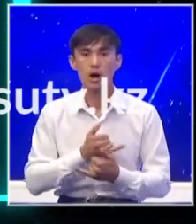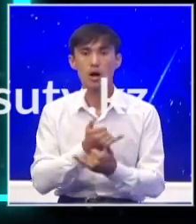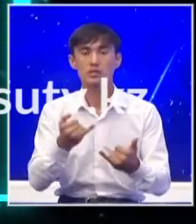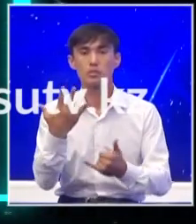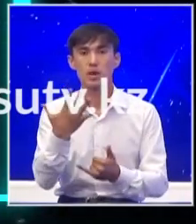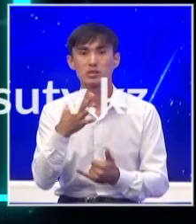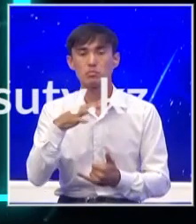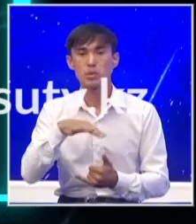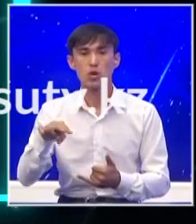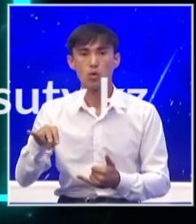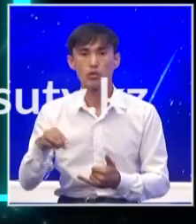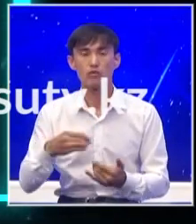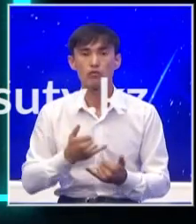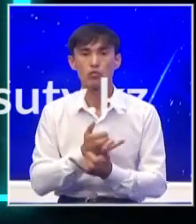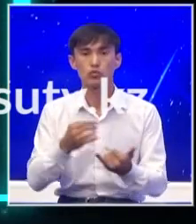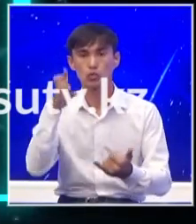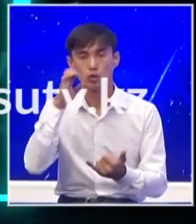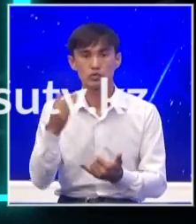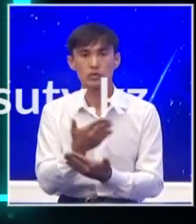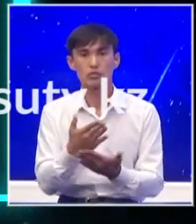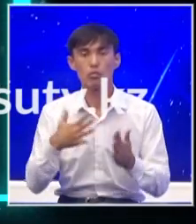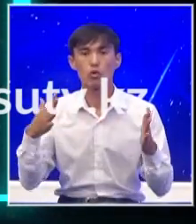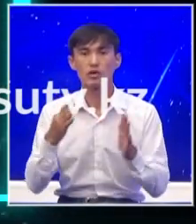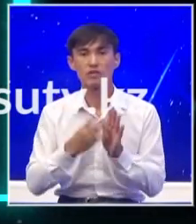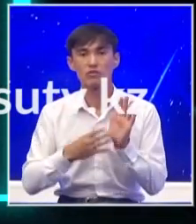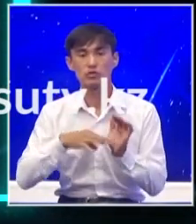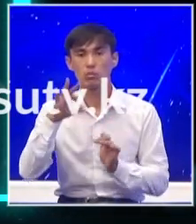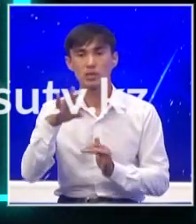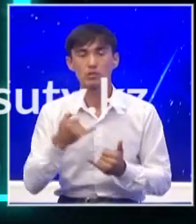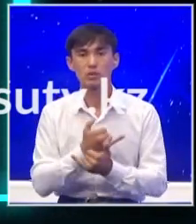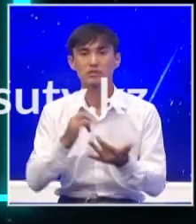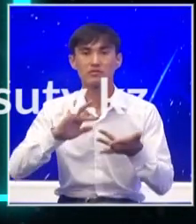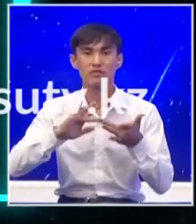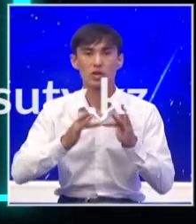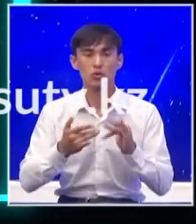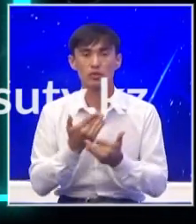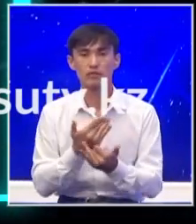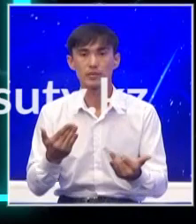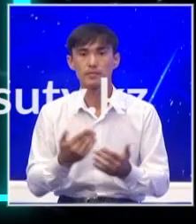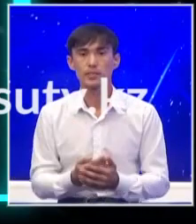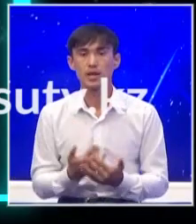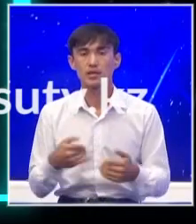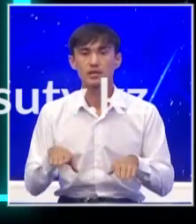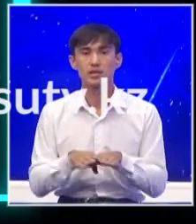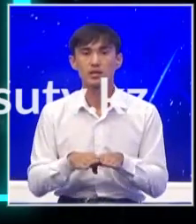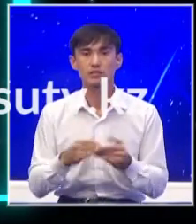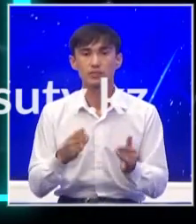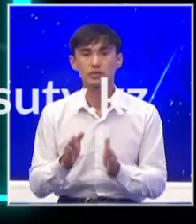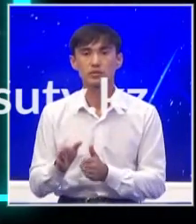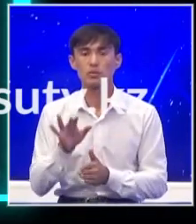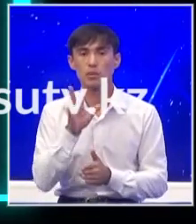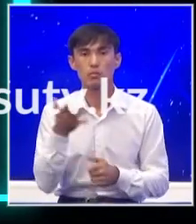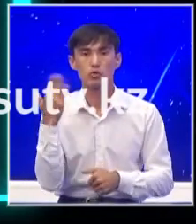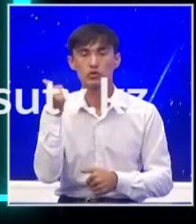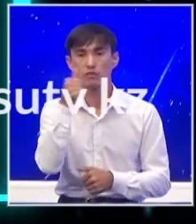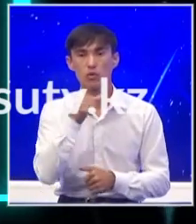5,5 миллионов государственных услуг. Более 90% из них предоставлялись в электронном виде. Также в аналогичном периоде